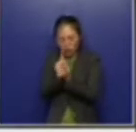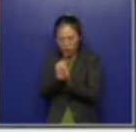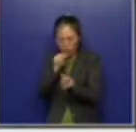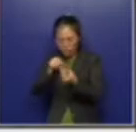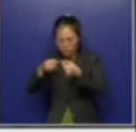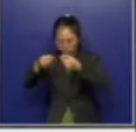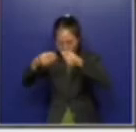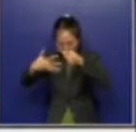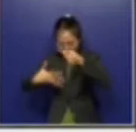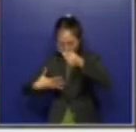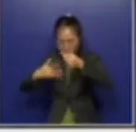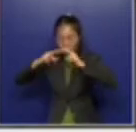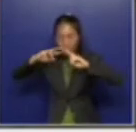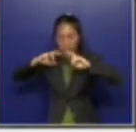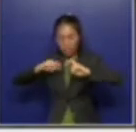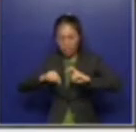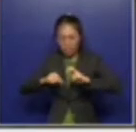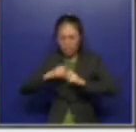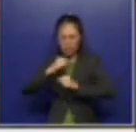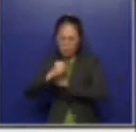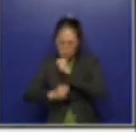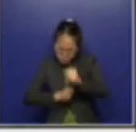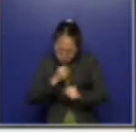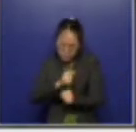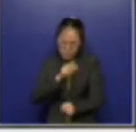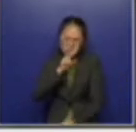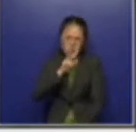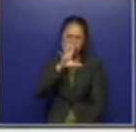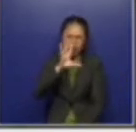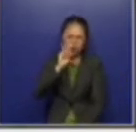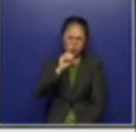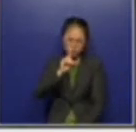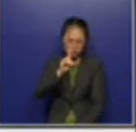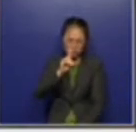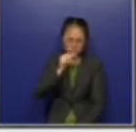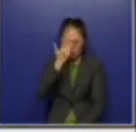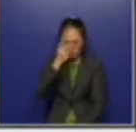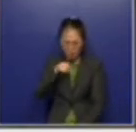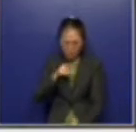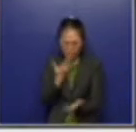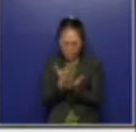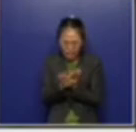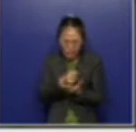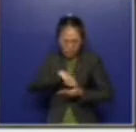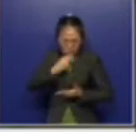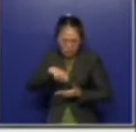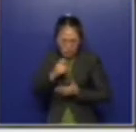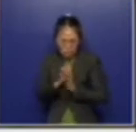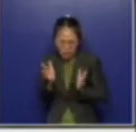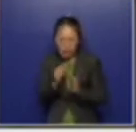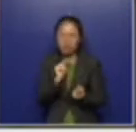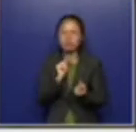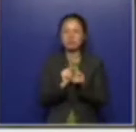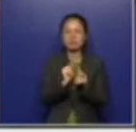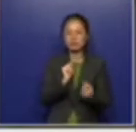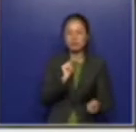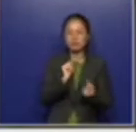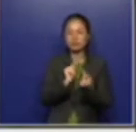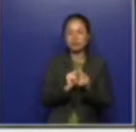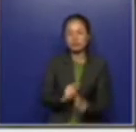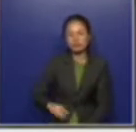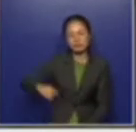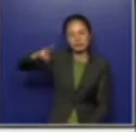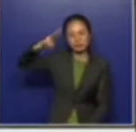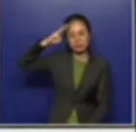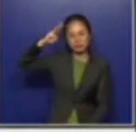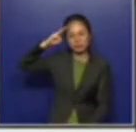เอ๊ะ61ทำไมใช้เงินเก่งจังอ๋อตอนนั้นอยู่ในคณะรักษาความสงบแห่งชาติผู้นำคสช.ชื่อพลเอกประยุทธ์